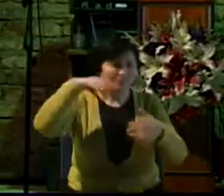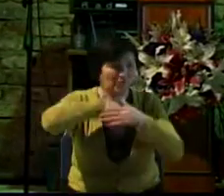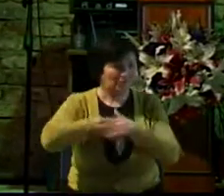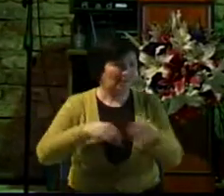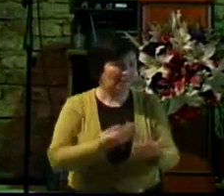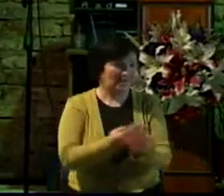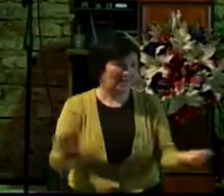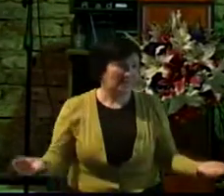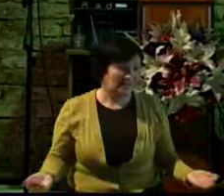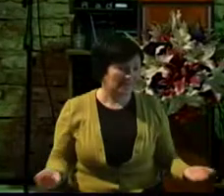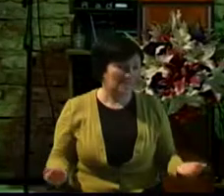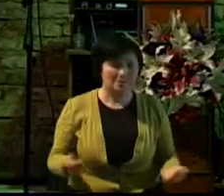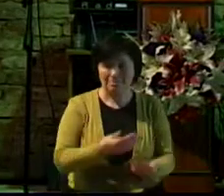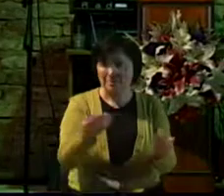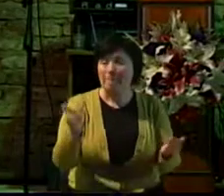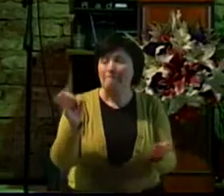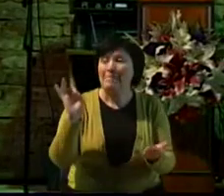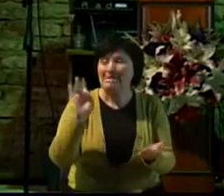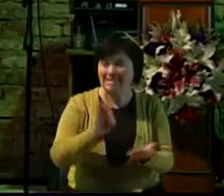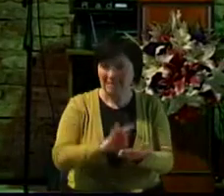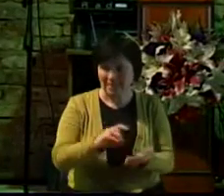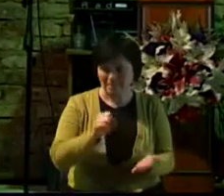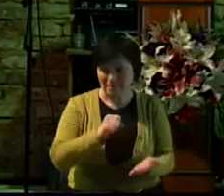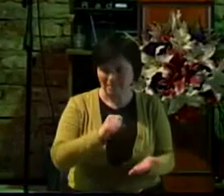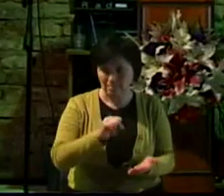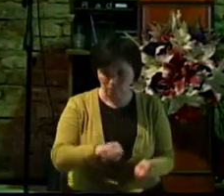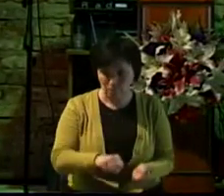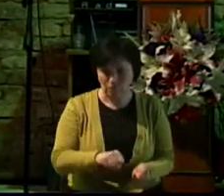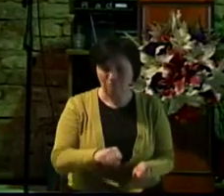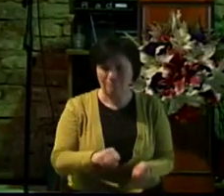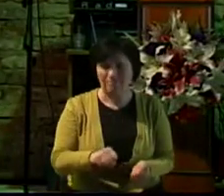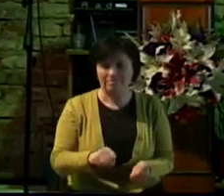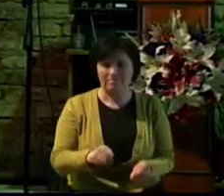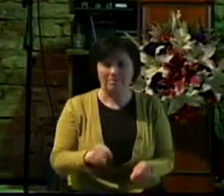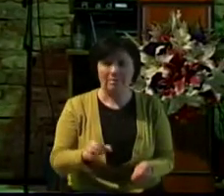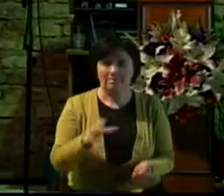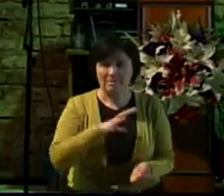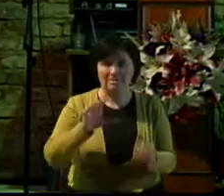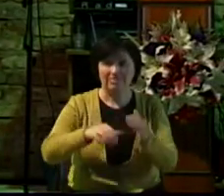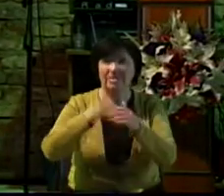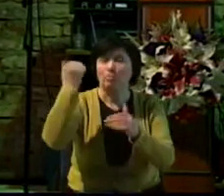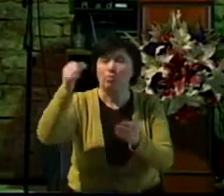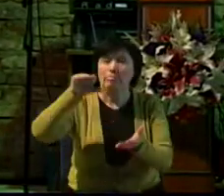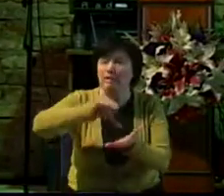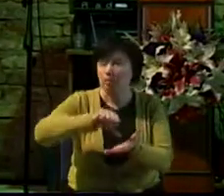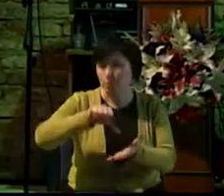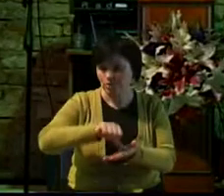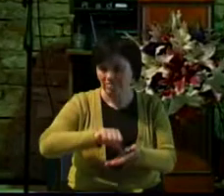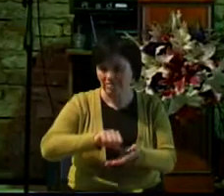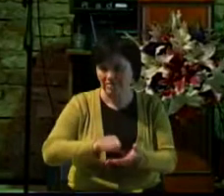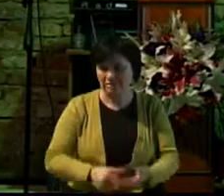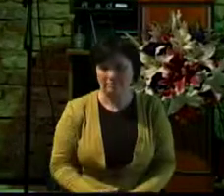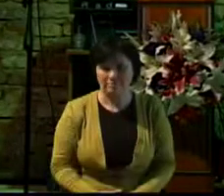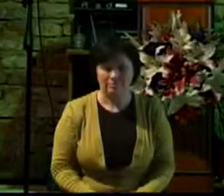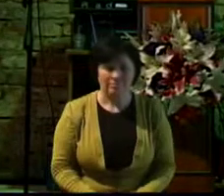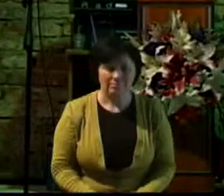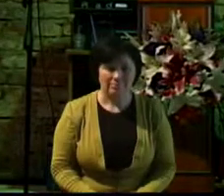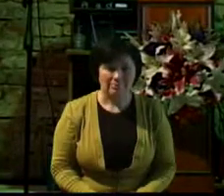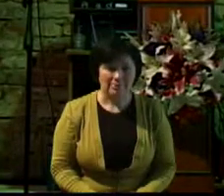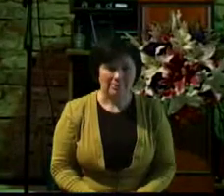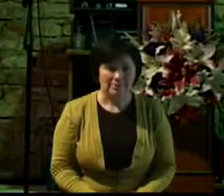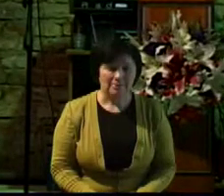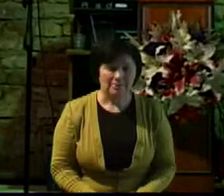сможет показать на Него пальцем и сказать, ты несправедлив, ты был злой, ты был недобрый, ты не слышал